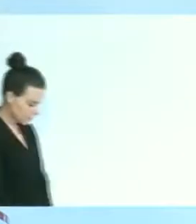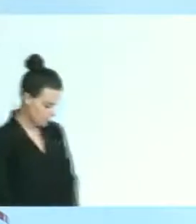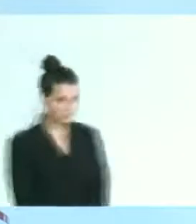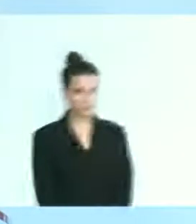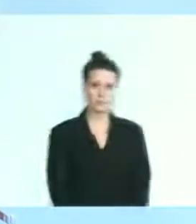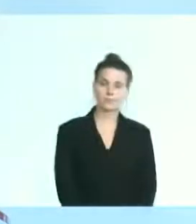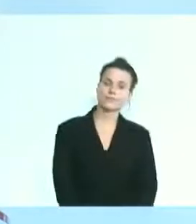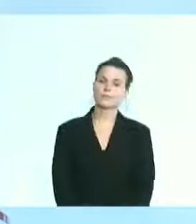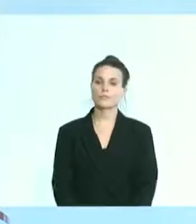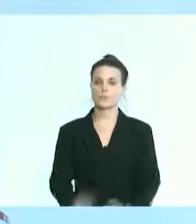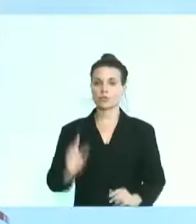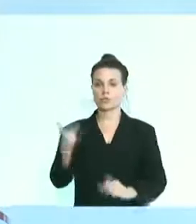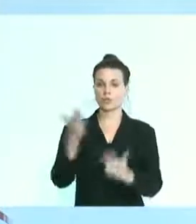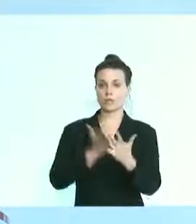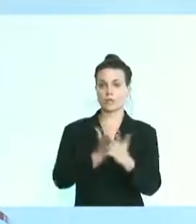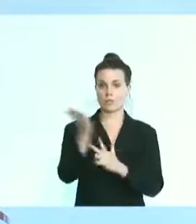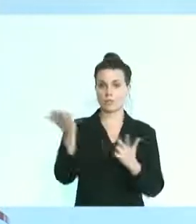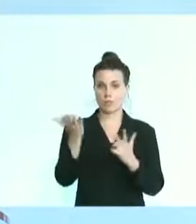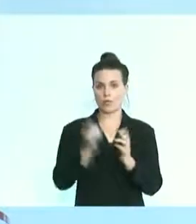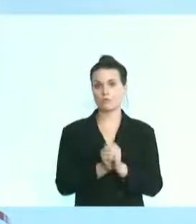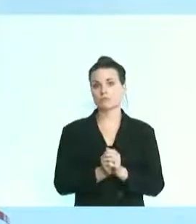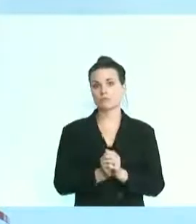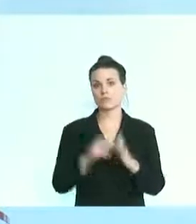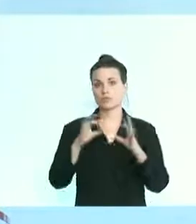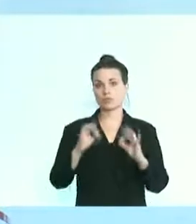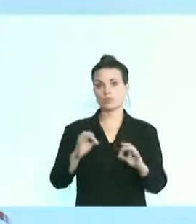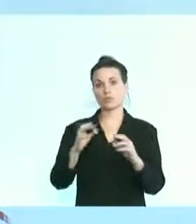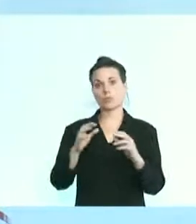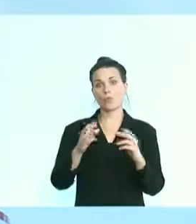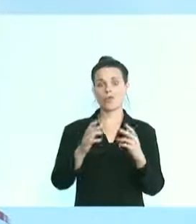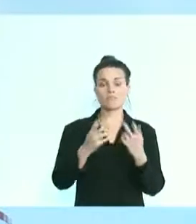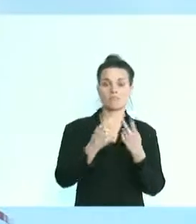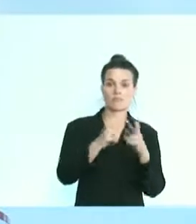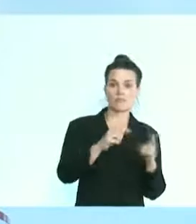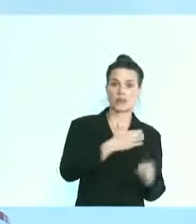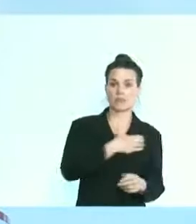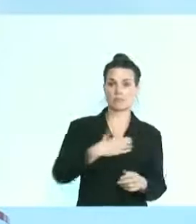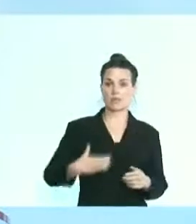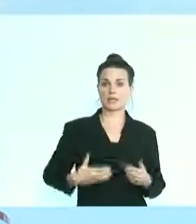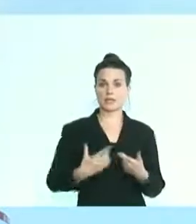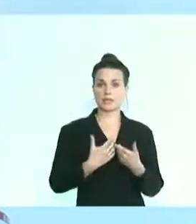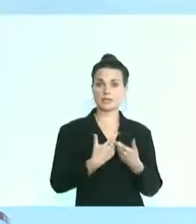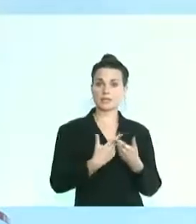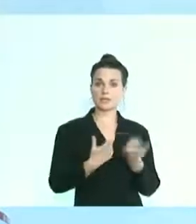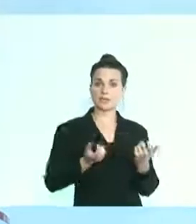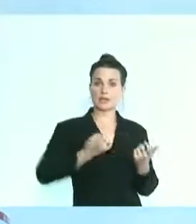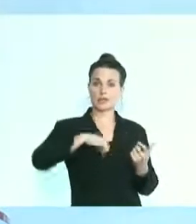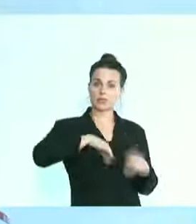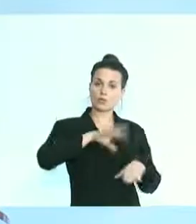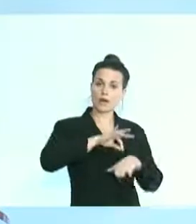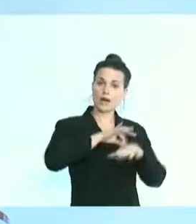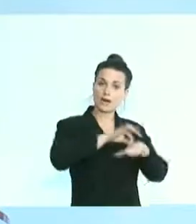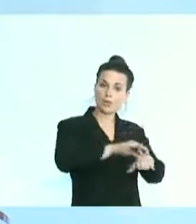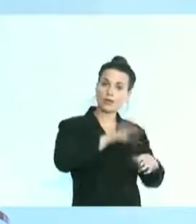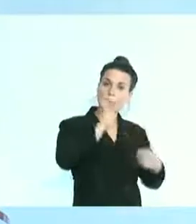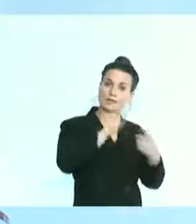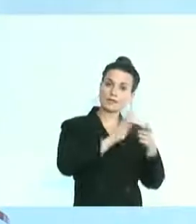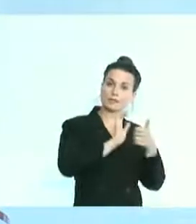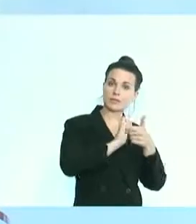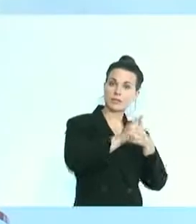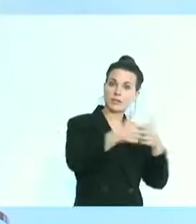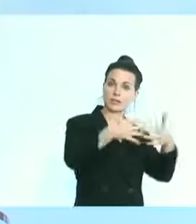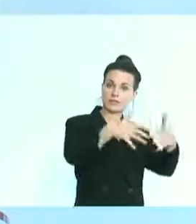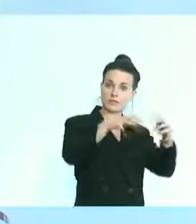territoires d'accompagner les collectivités dans leur démarche administrative afin qu'elles accueillent les ambassadeurs de l'accessibilité dans les meilleures